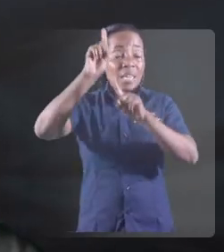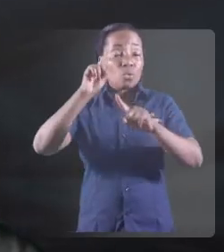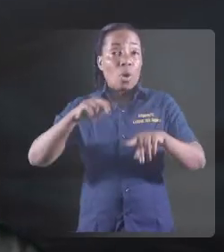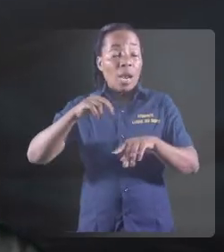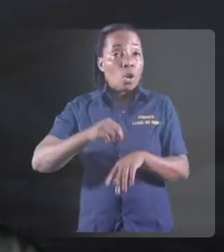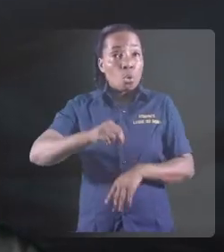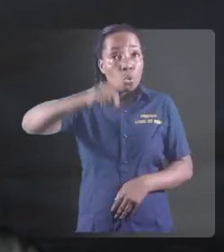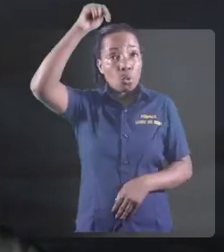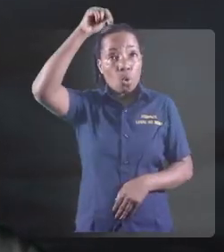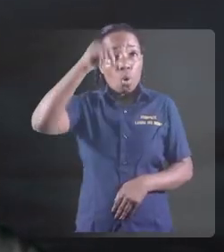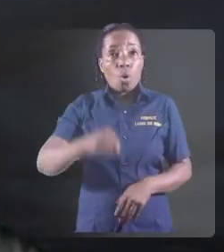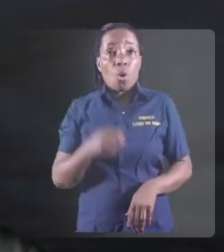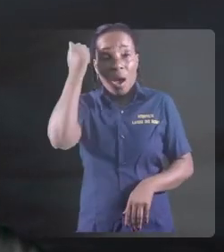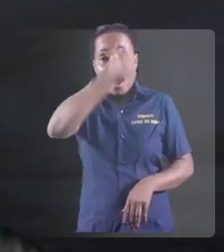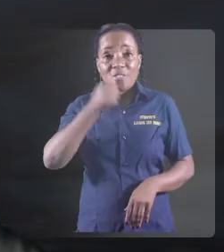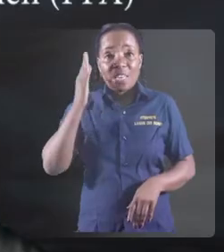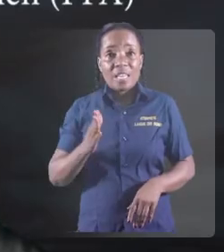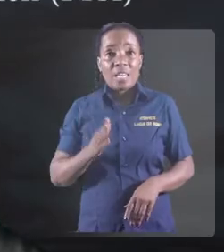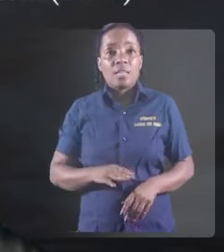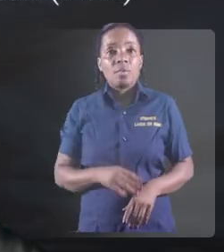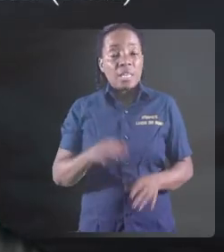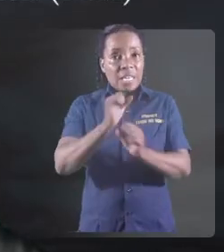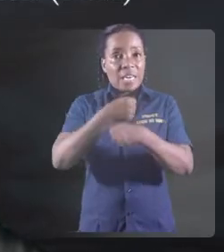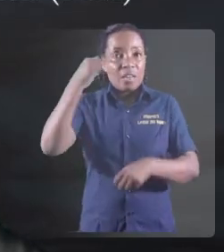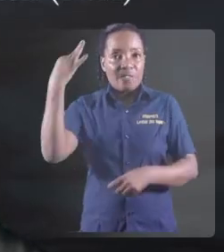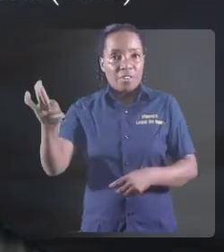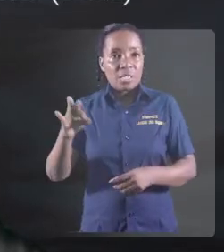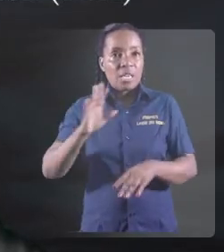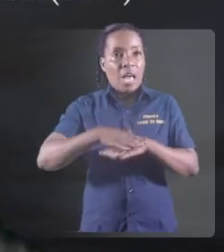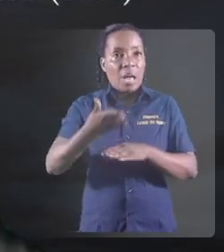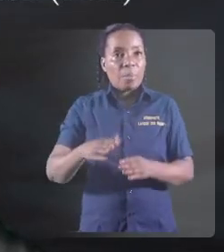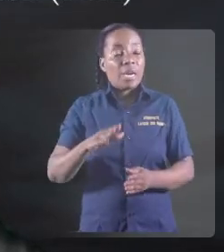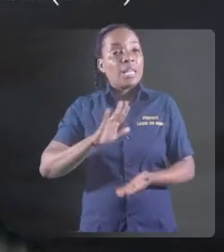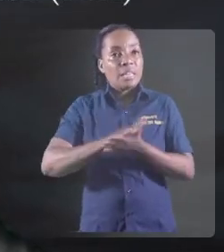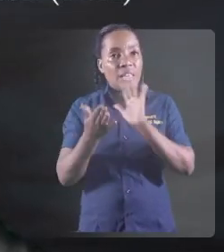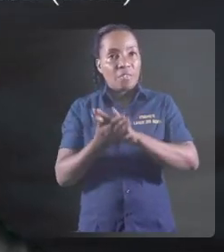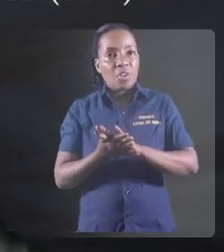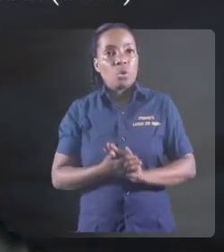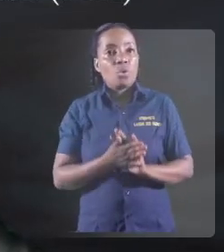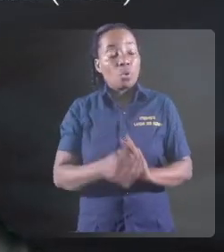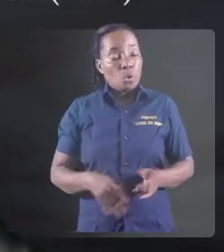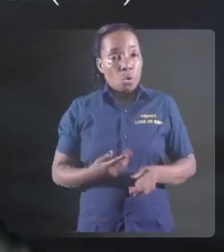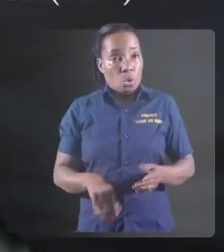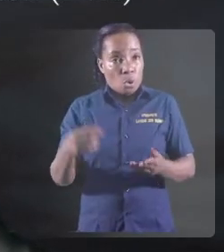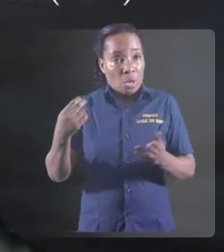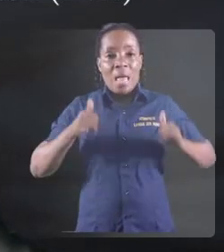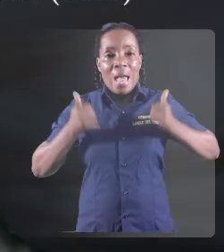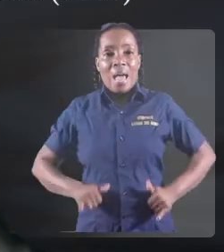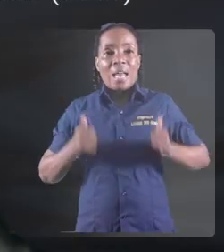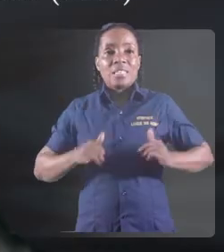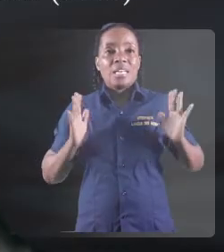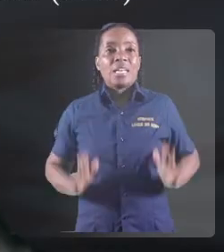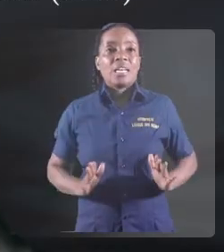et transformée en 1939 en parti du peuple algérien, PPA. Cette tendance